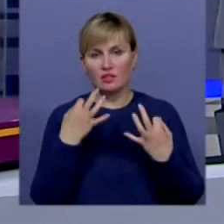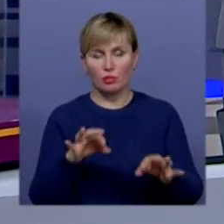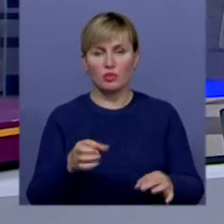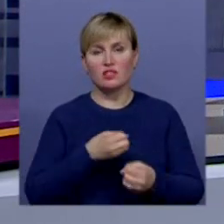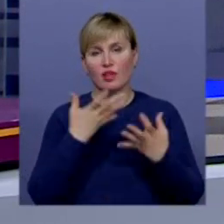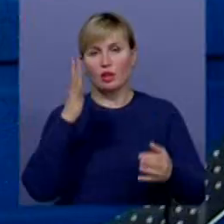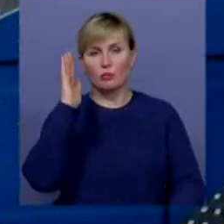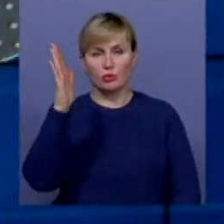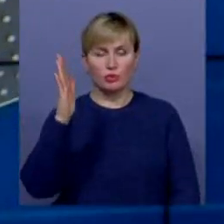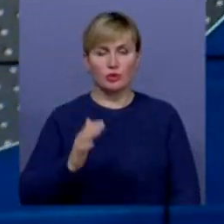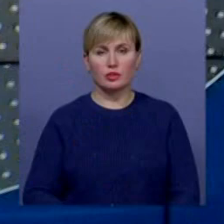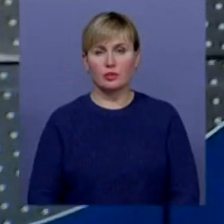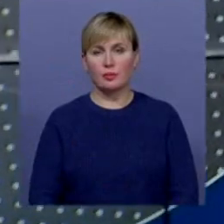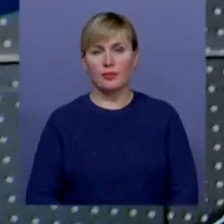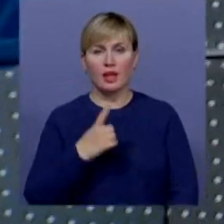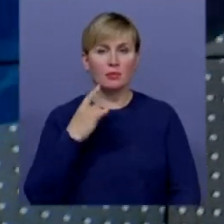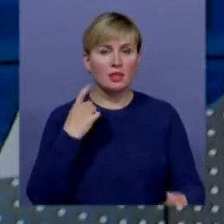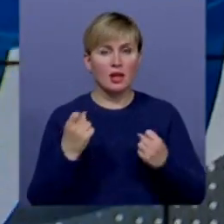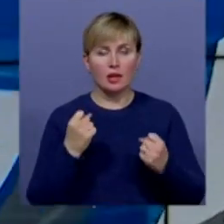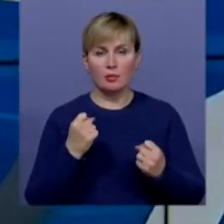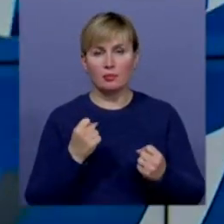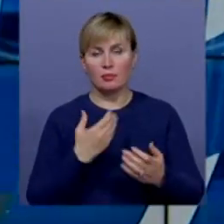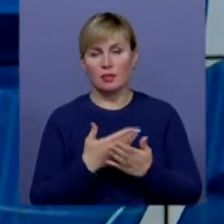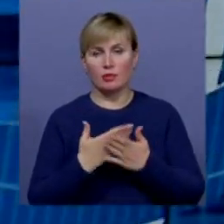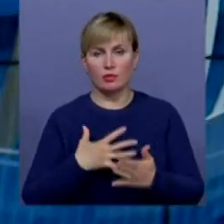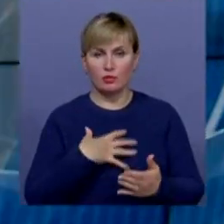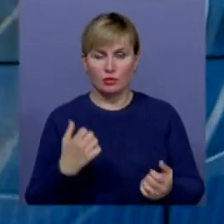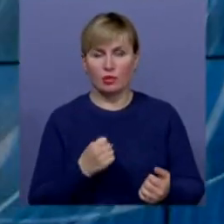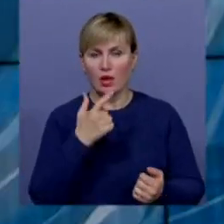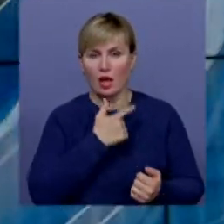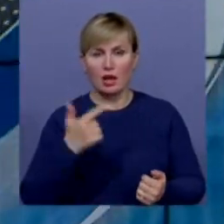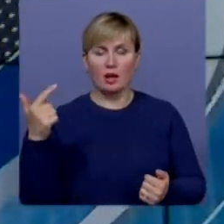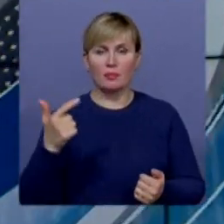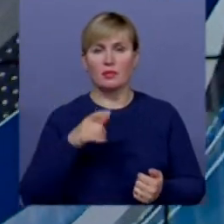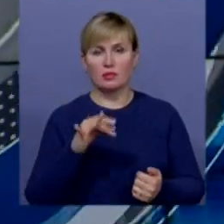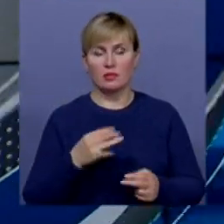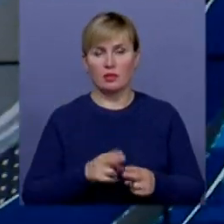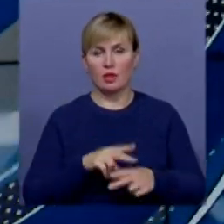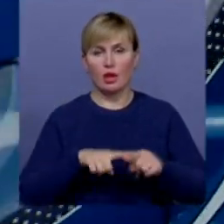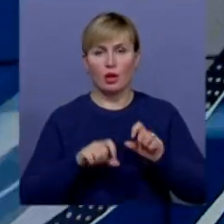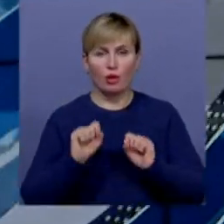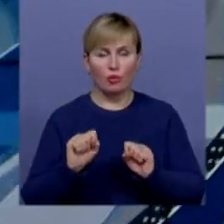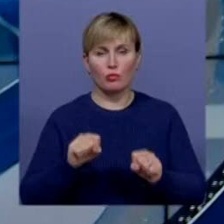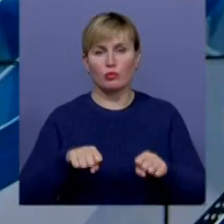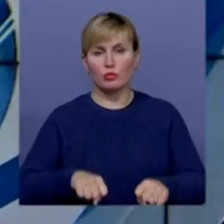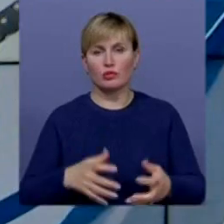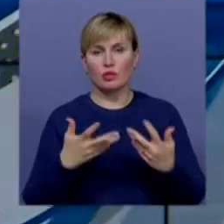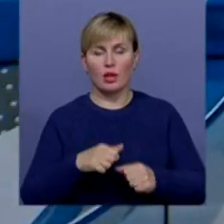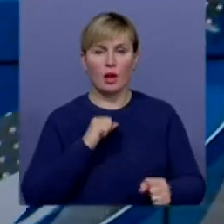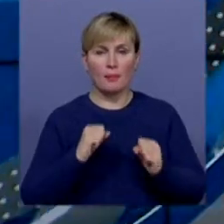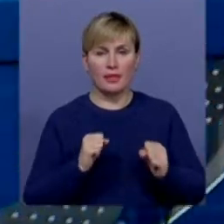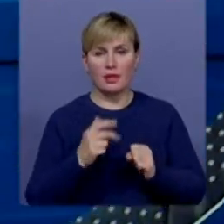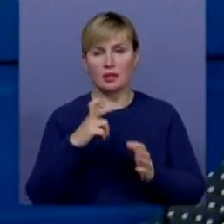светлое будущее. Одним из ярких примеров стойкости, героизма и беззаветного служения Родине можно по праву считать подвиг